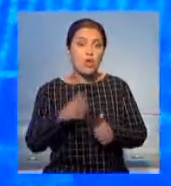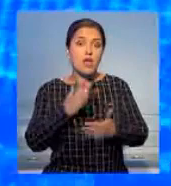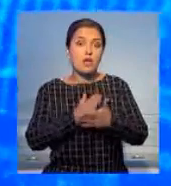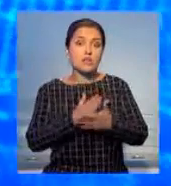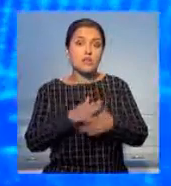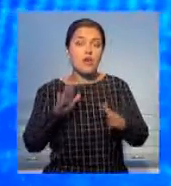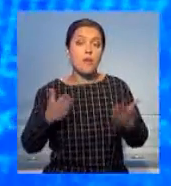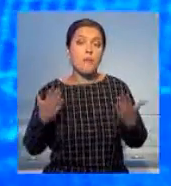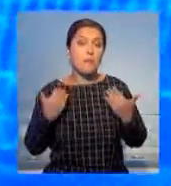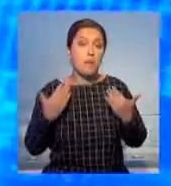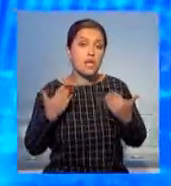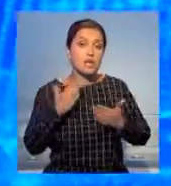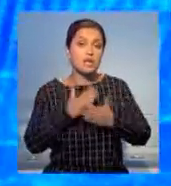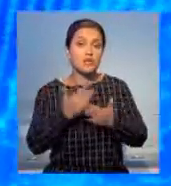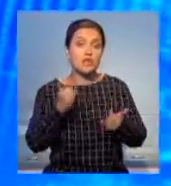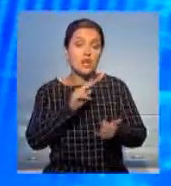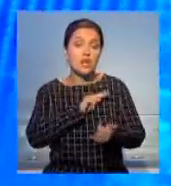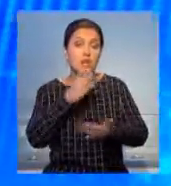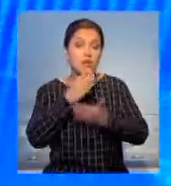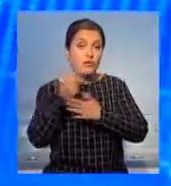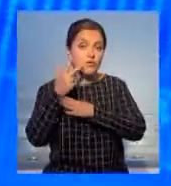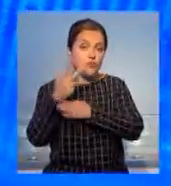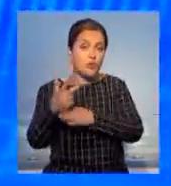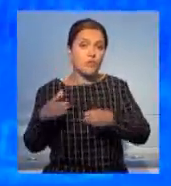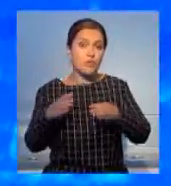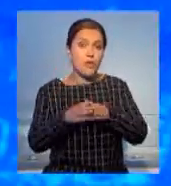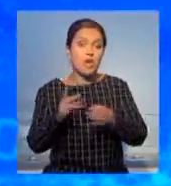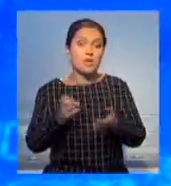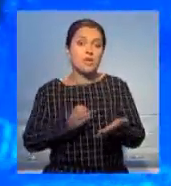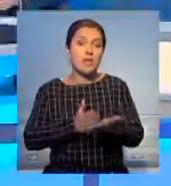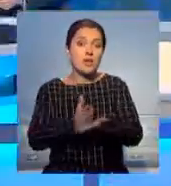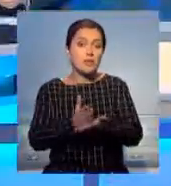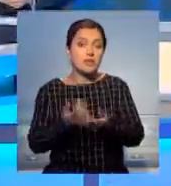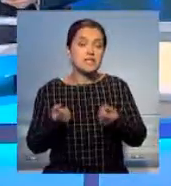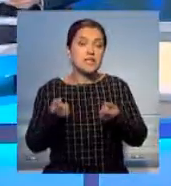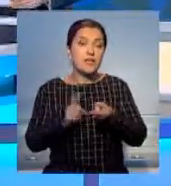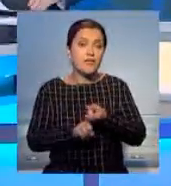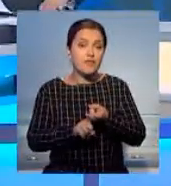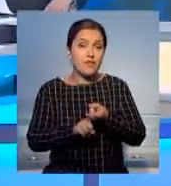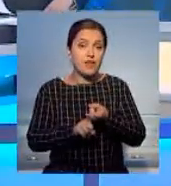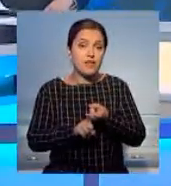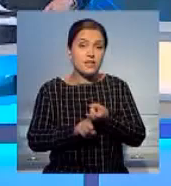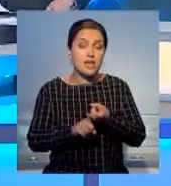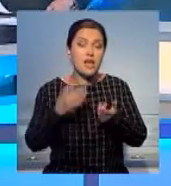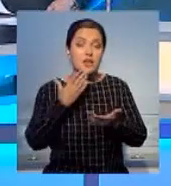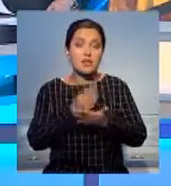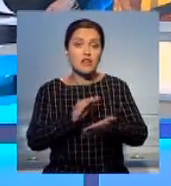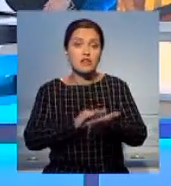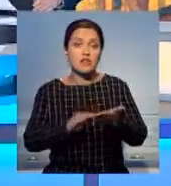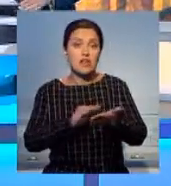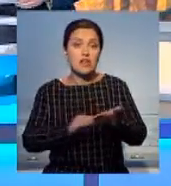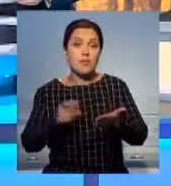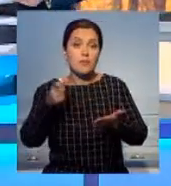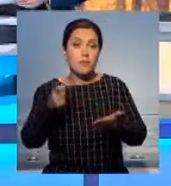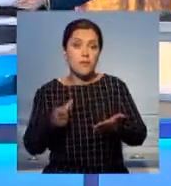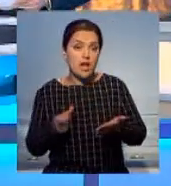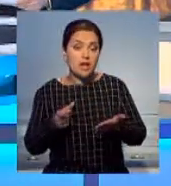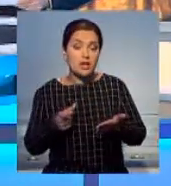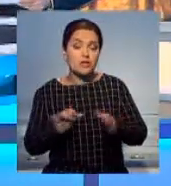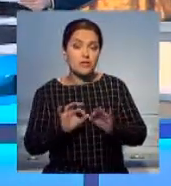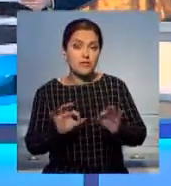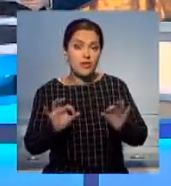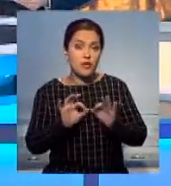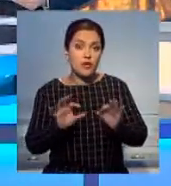25-летия независимости Казахстана. Там сейчас работает и наша съемочная группа. На прямой связи со студией находится наш корреспондент в регионе